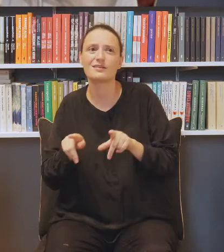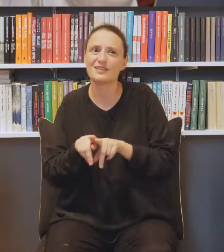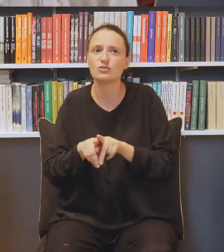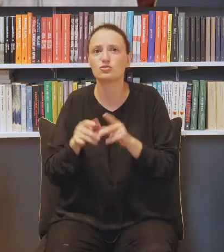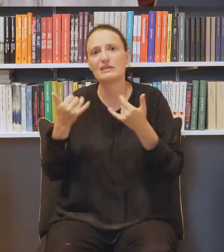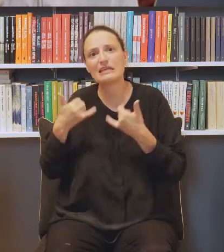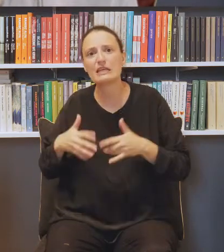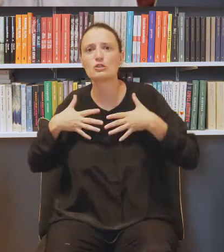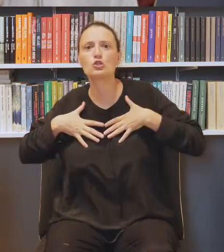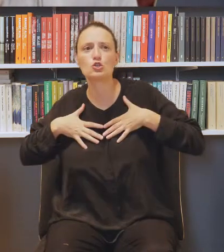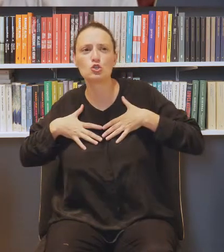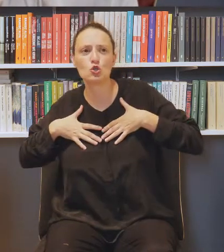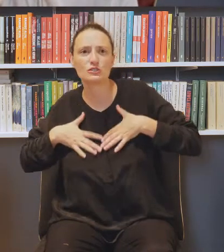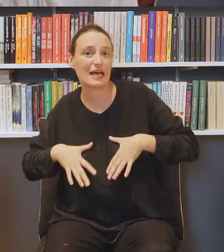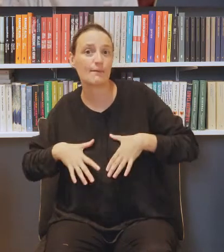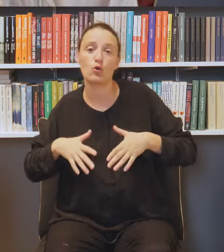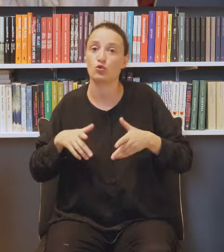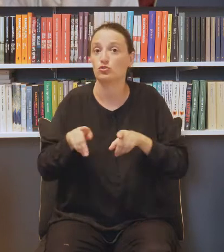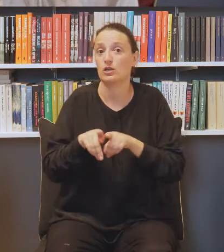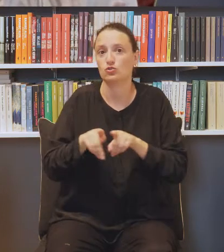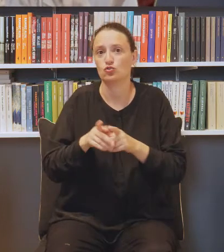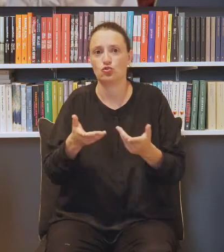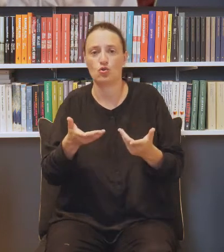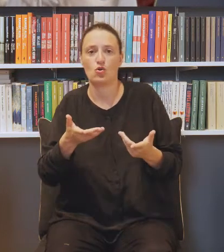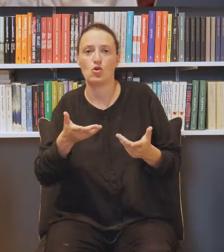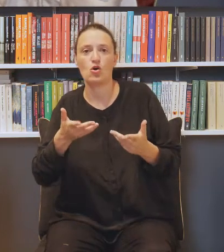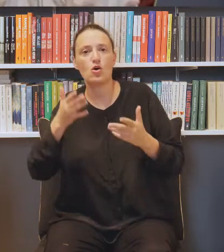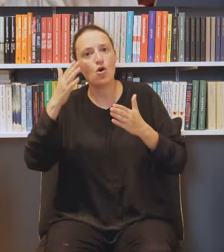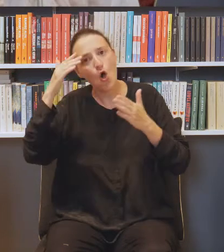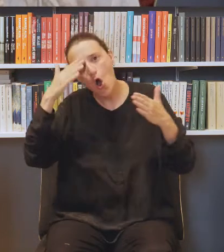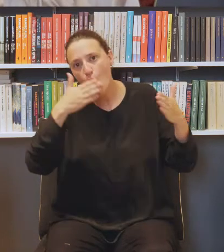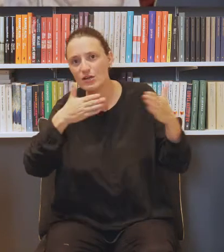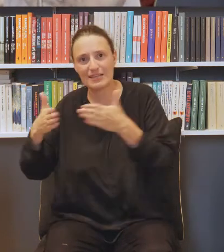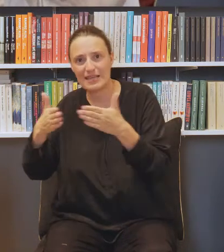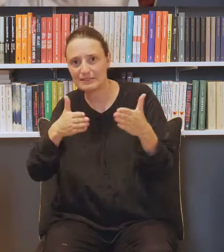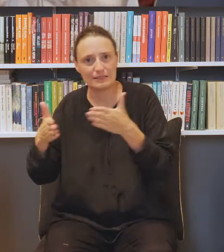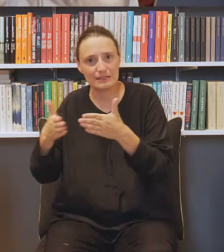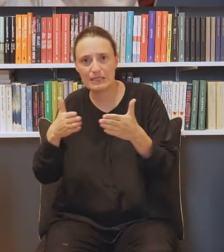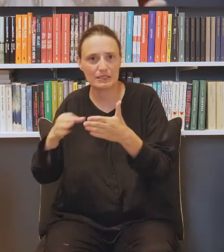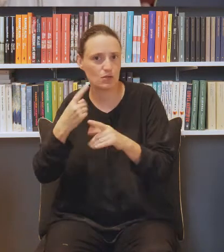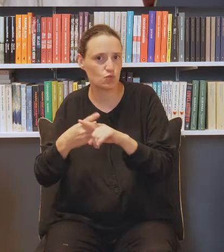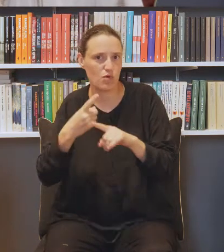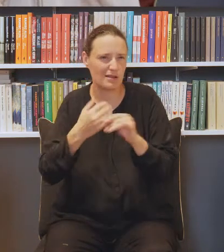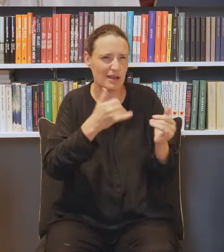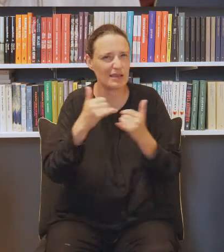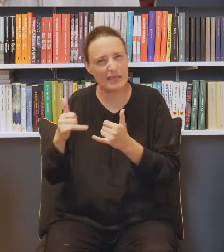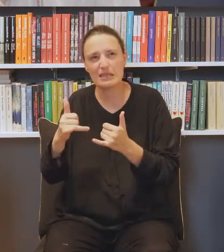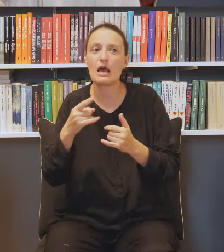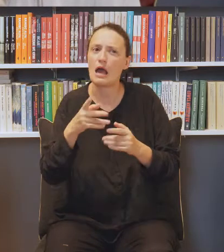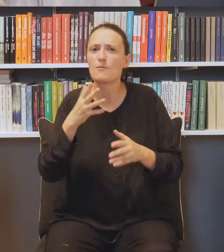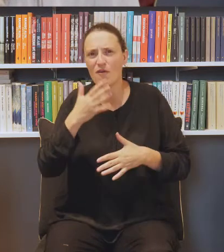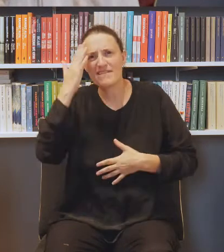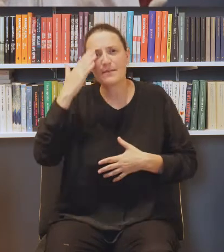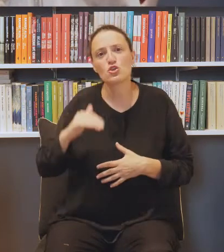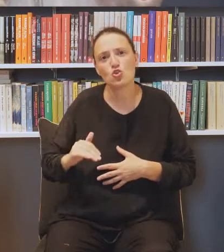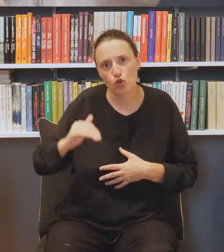odmieńczość tożsamości, czy też orientacji seksualnej? Jakby wiemy, że Ula dojrzewa, ale ma pewne fantazje, które nie